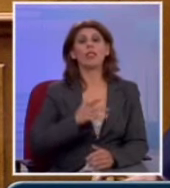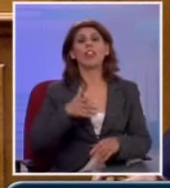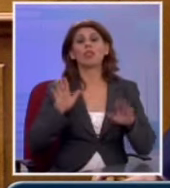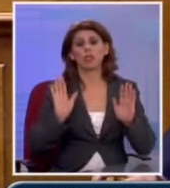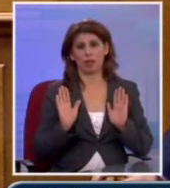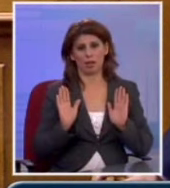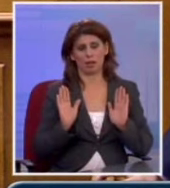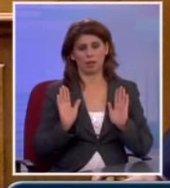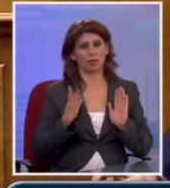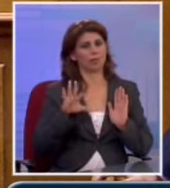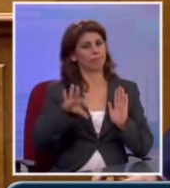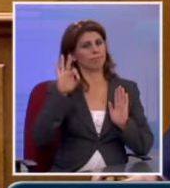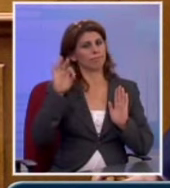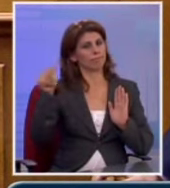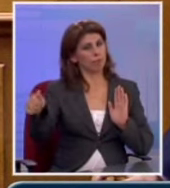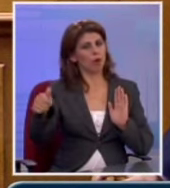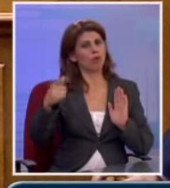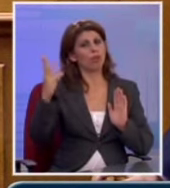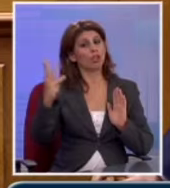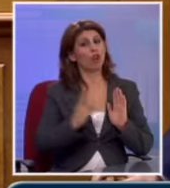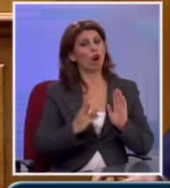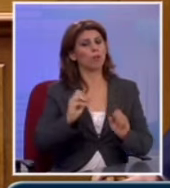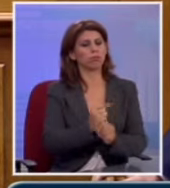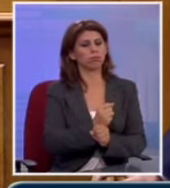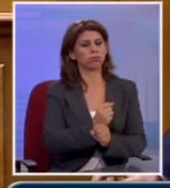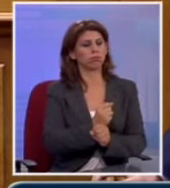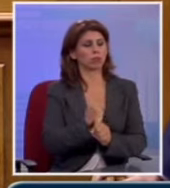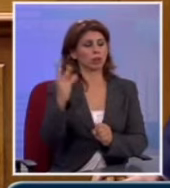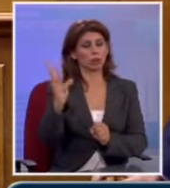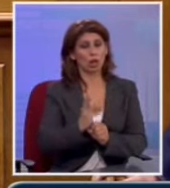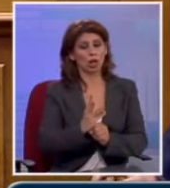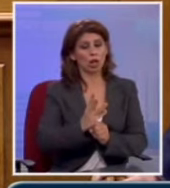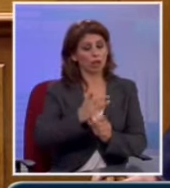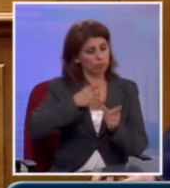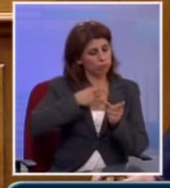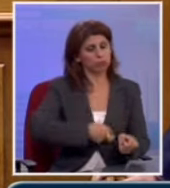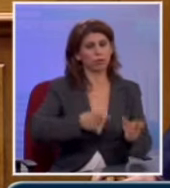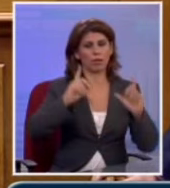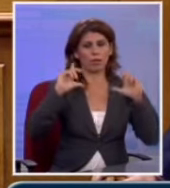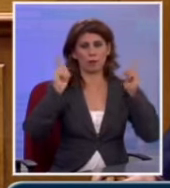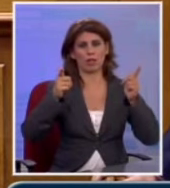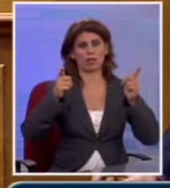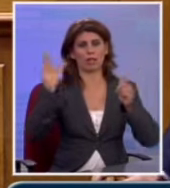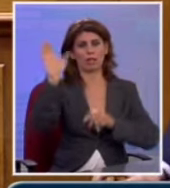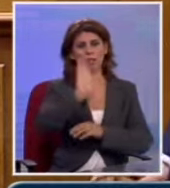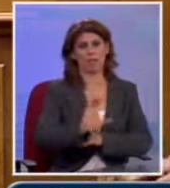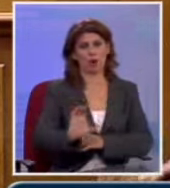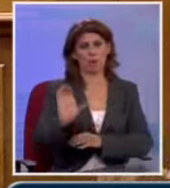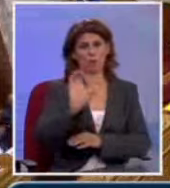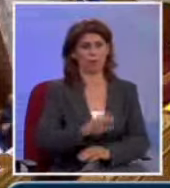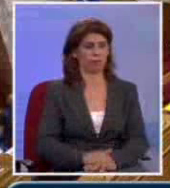Επέλεξαν να παραμείνουν Τρόικα που σκοτώνει τη δημοκρατία στην Ευρώπη.